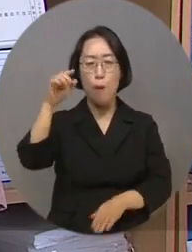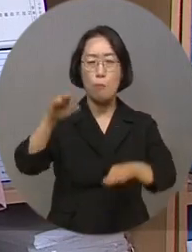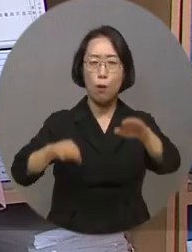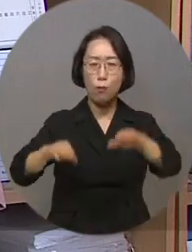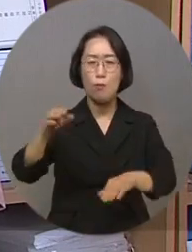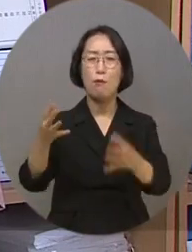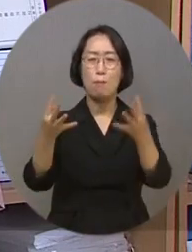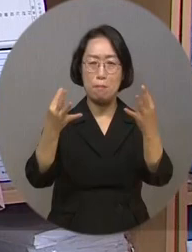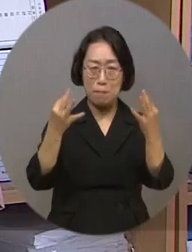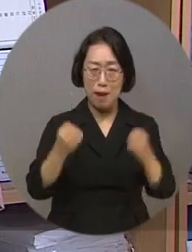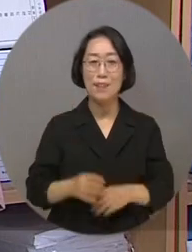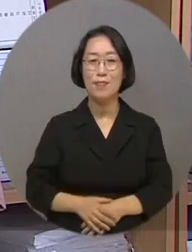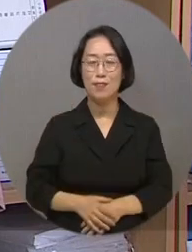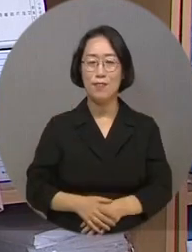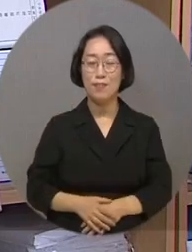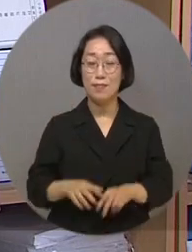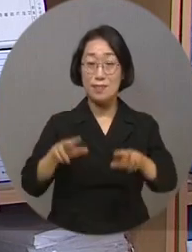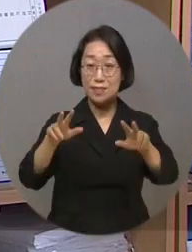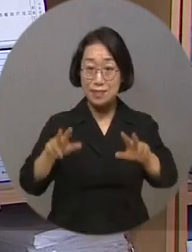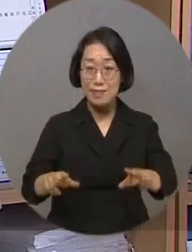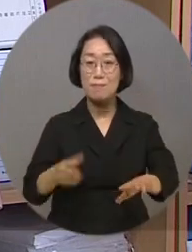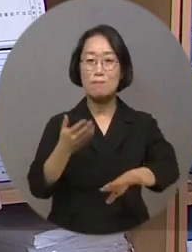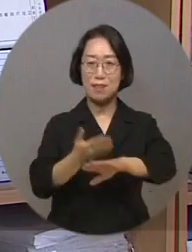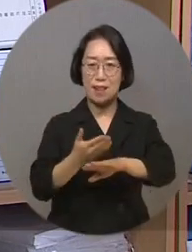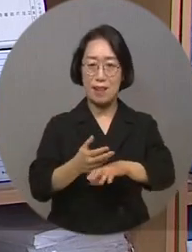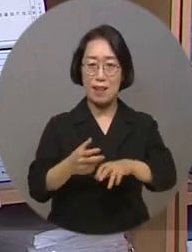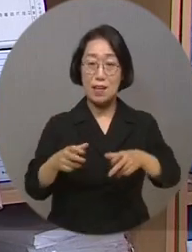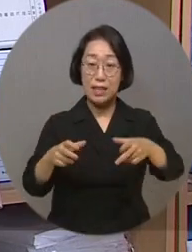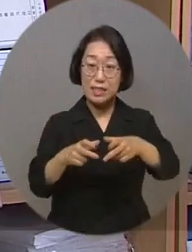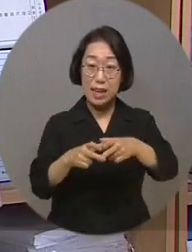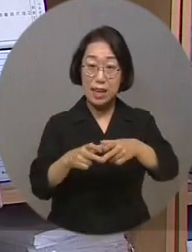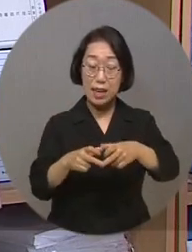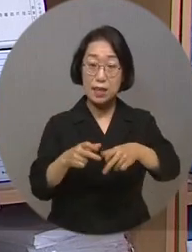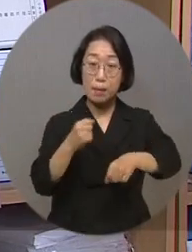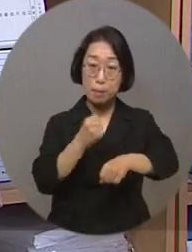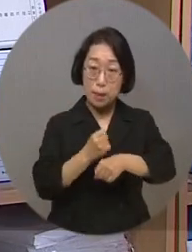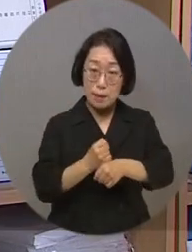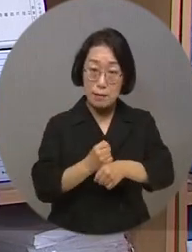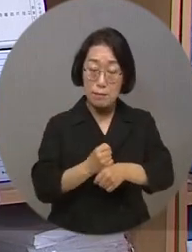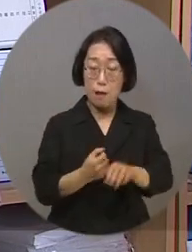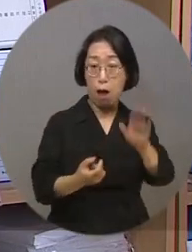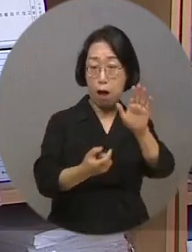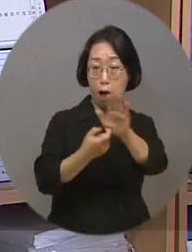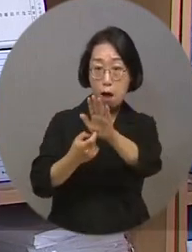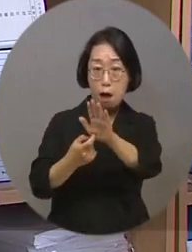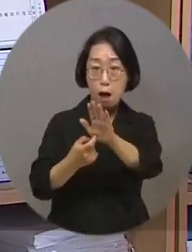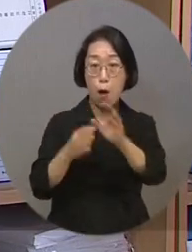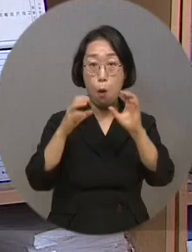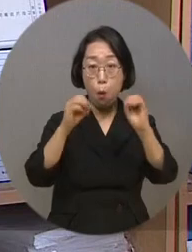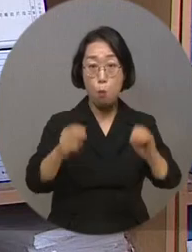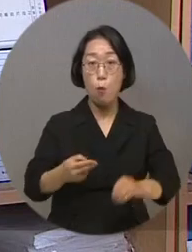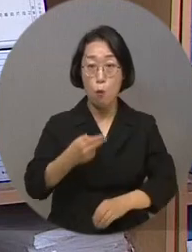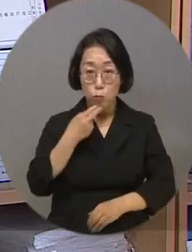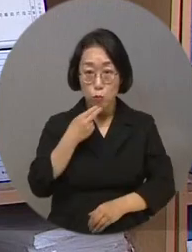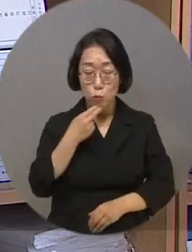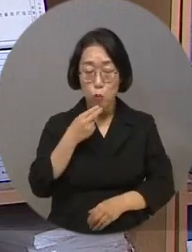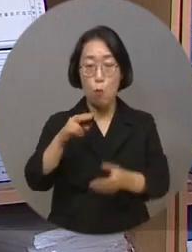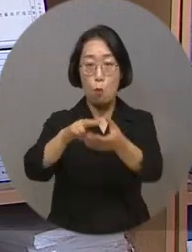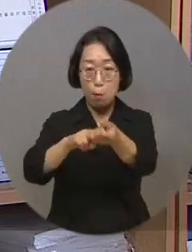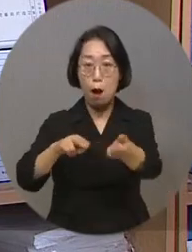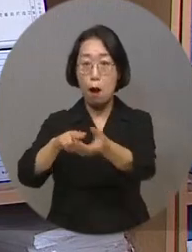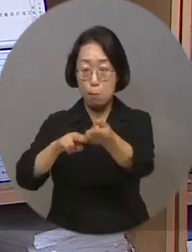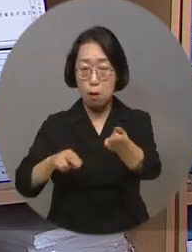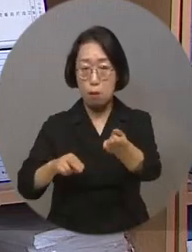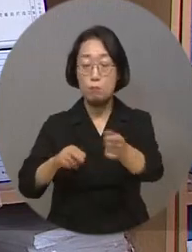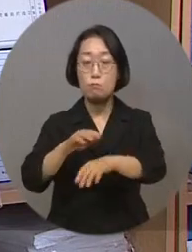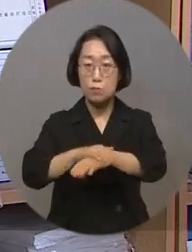계신 분들이 많았는데요. 지금은 장애인 생산품이라고 전면에 내지 않고도 판매하고 인정받고 있는 기업들이 되게